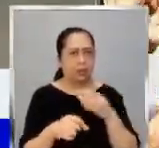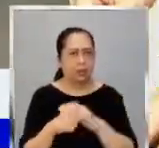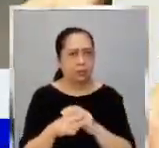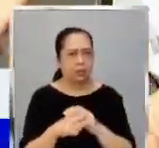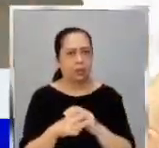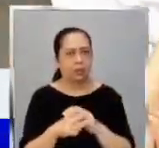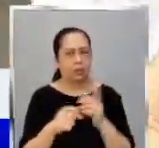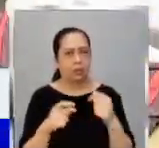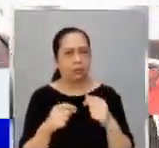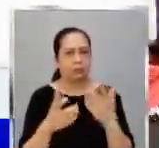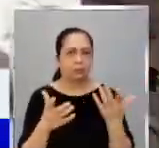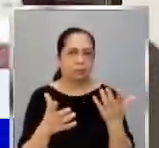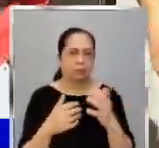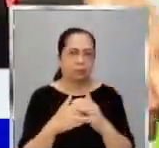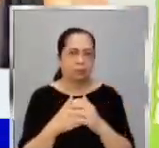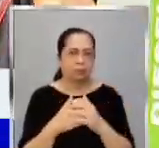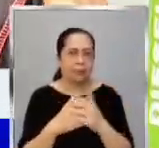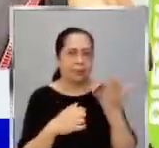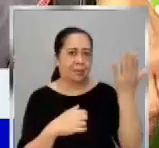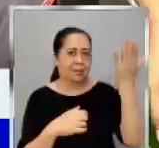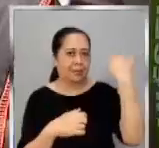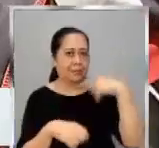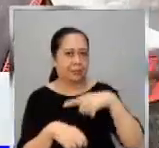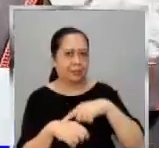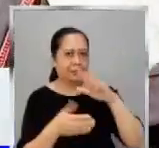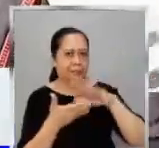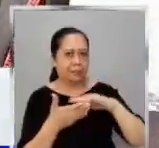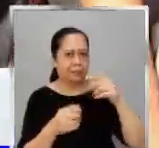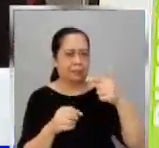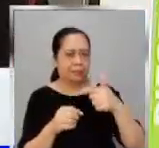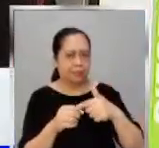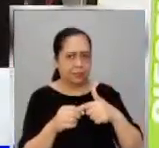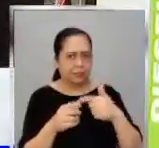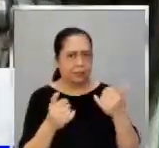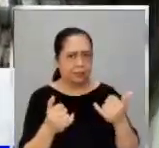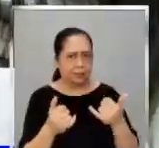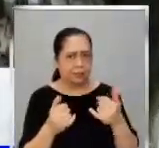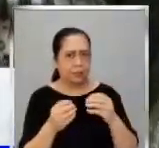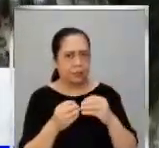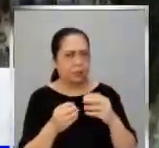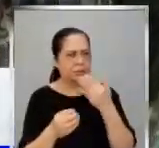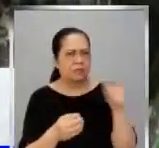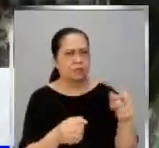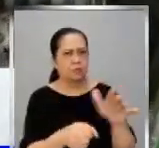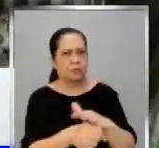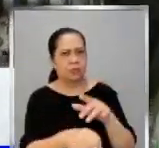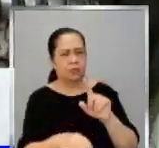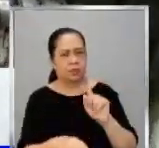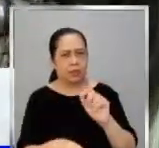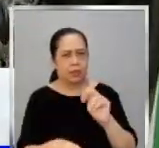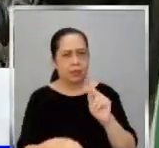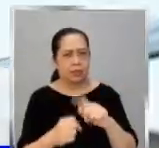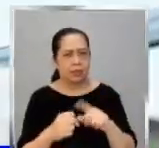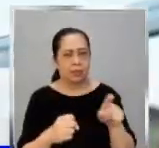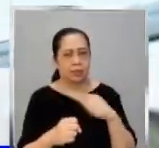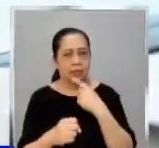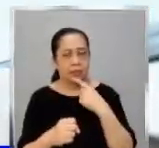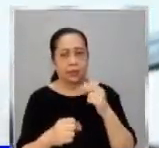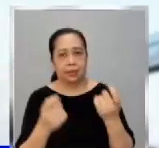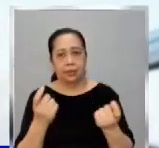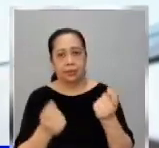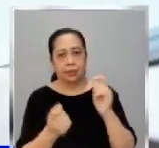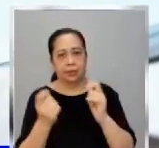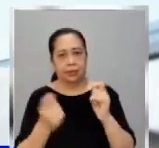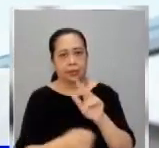siyempre, nakaraan kasi ang mahal ng gasolina. Ngayon, kaya pinu-full tank ko na. Ang taxi driver na si Arvin Garcia, 30